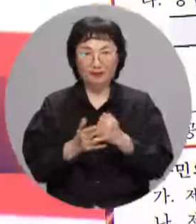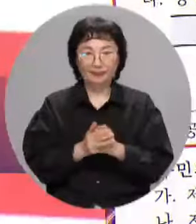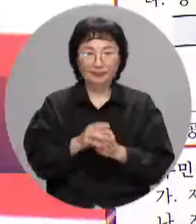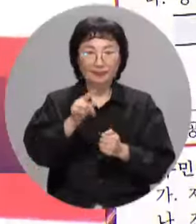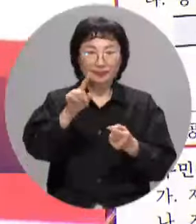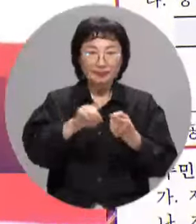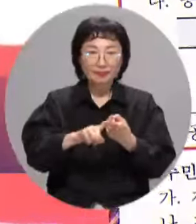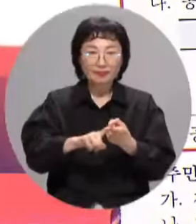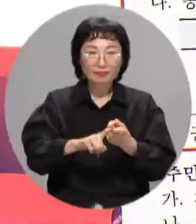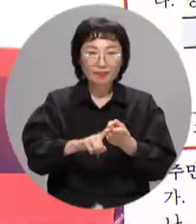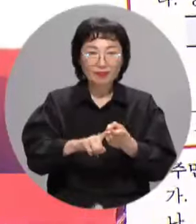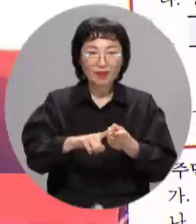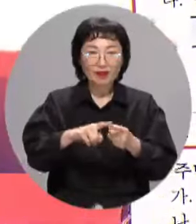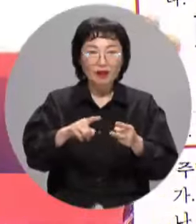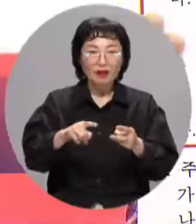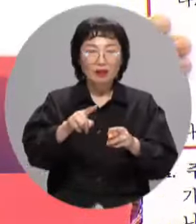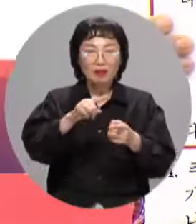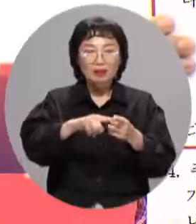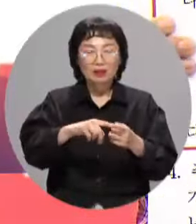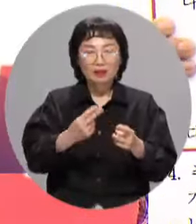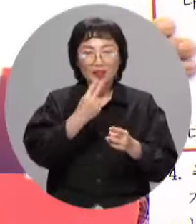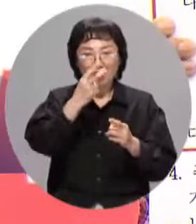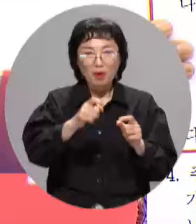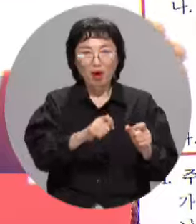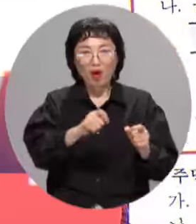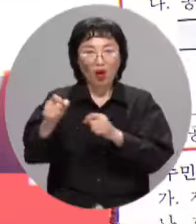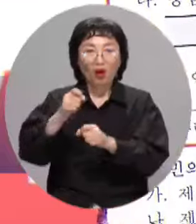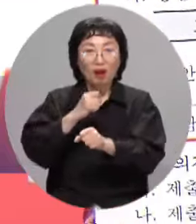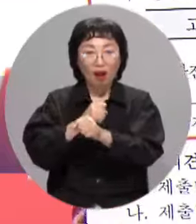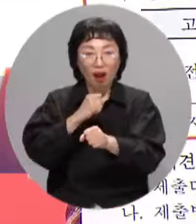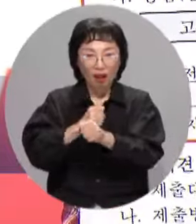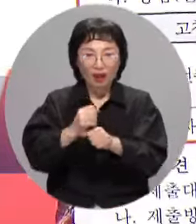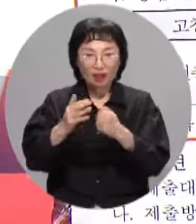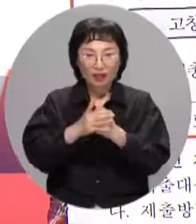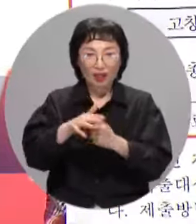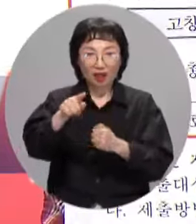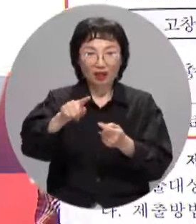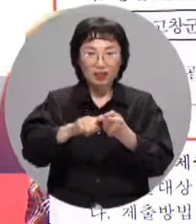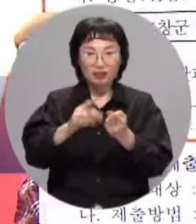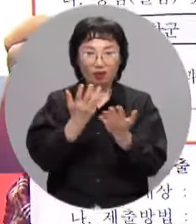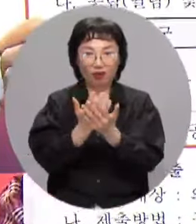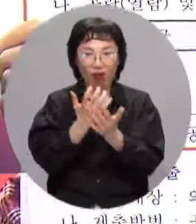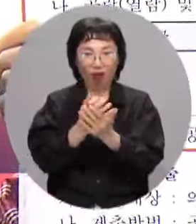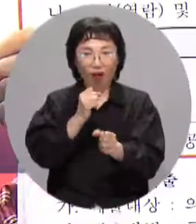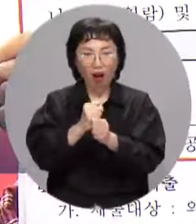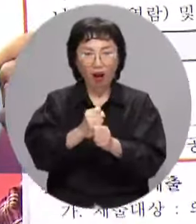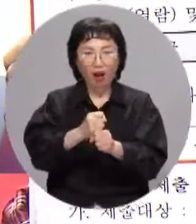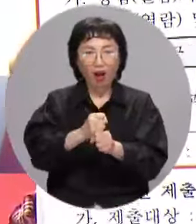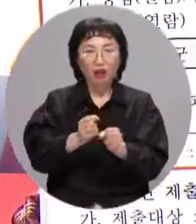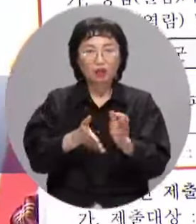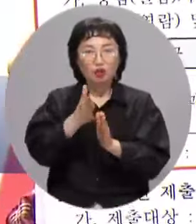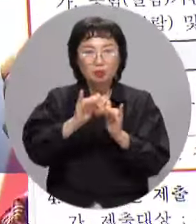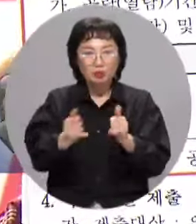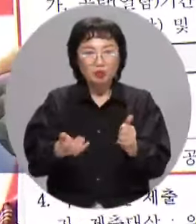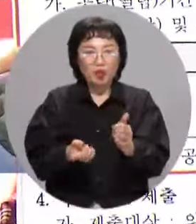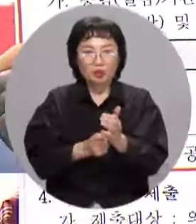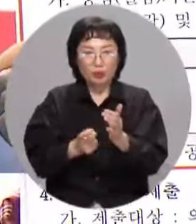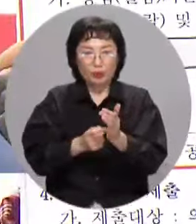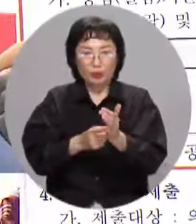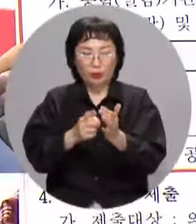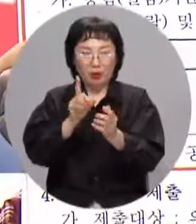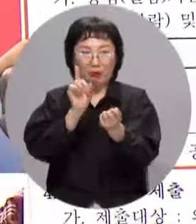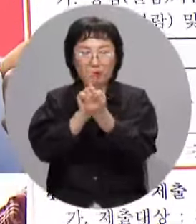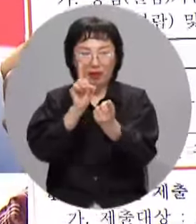염두에 둔 초안 공람에 사업자인 한수원이 주민들을 접촉하는 등 직접 관여하는